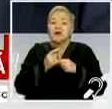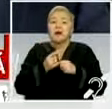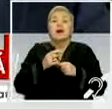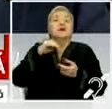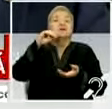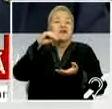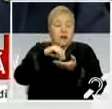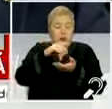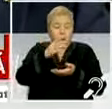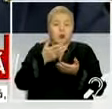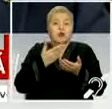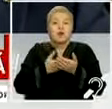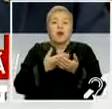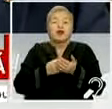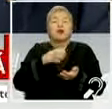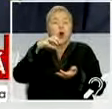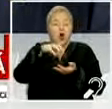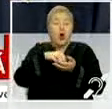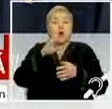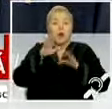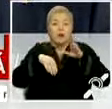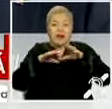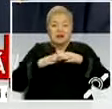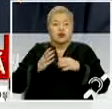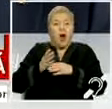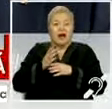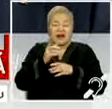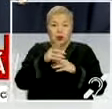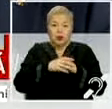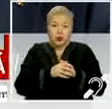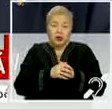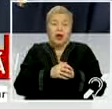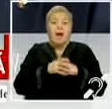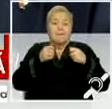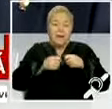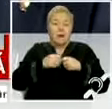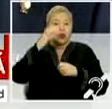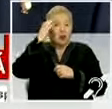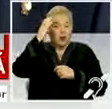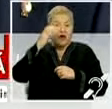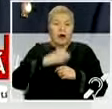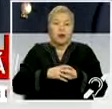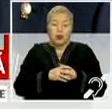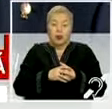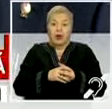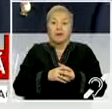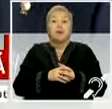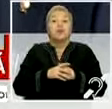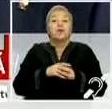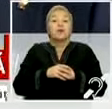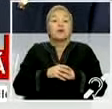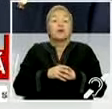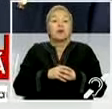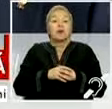validat pentru a fi trimis la Palatul Cotroceni de către premierul Nicolae Ciucă ca variantă pentru Ministerul Agriculturii.